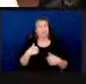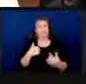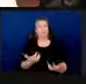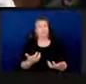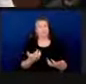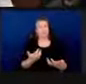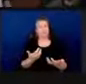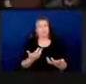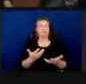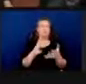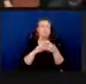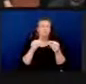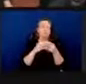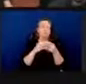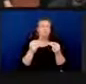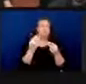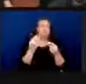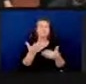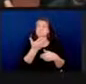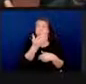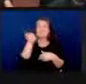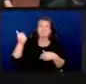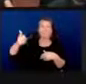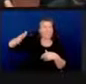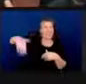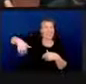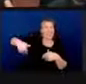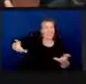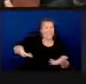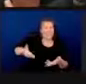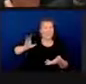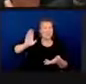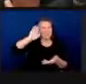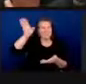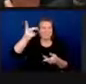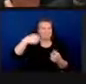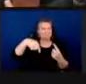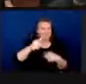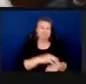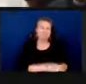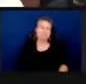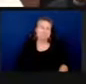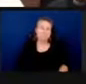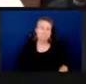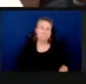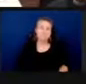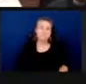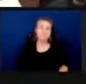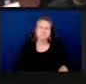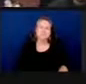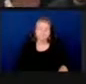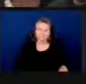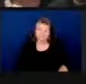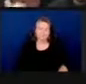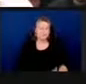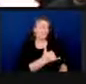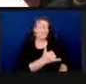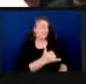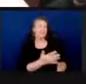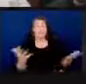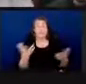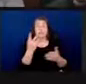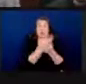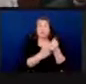أنهي كلمتي فقط أود أن أقول بأننا لدينا العديد من الأشياء